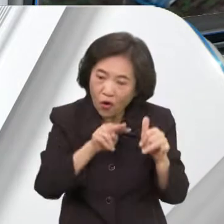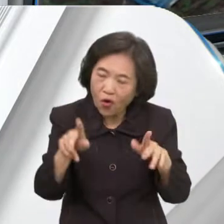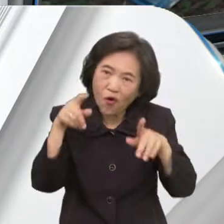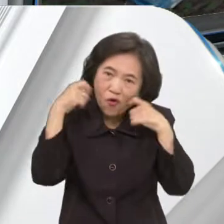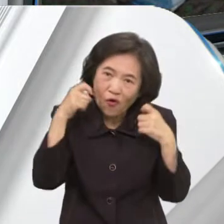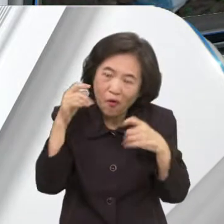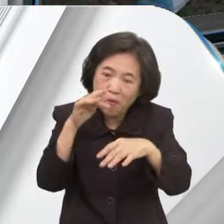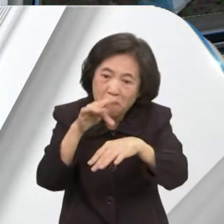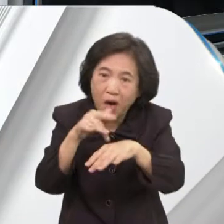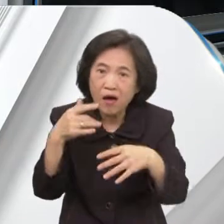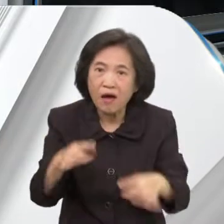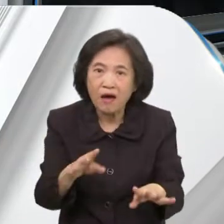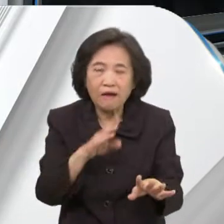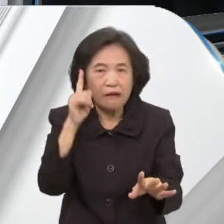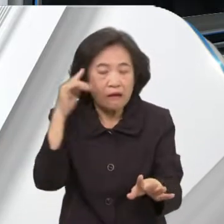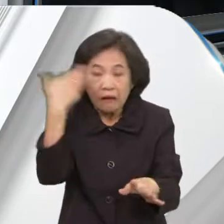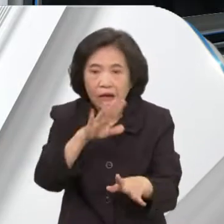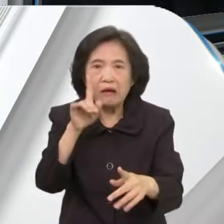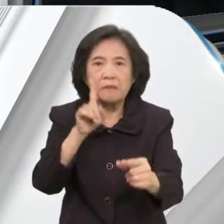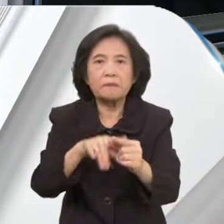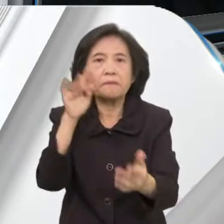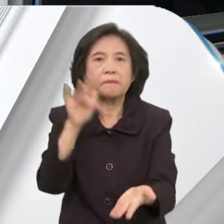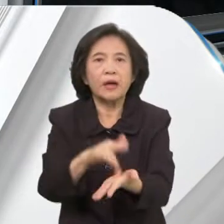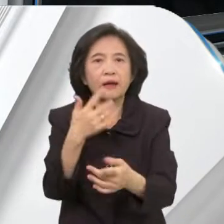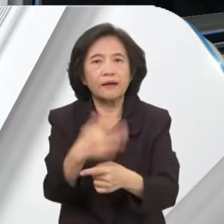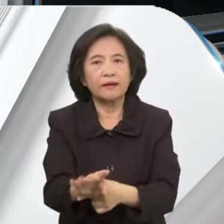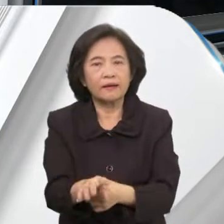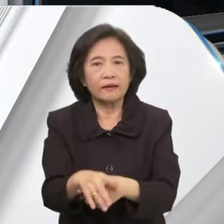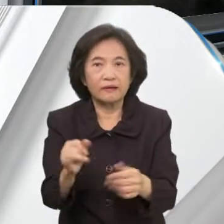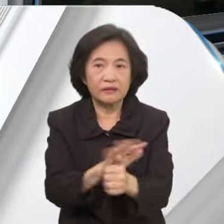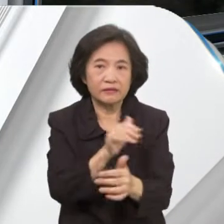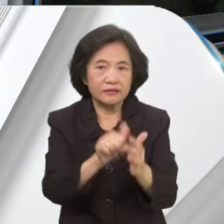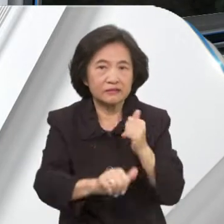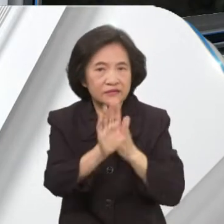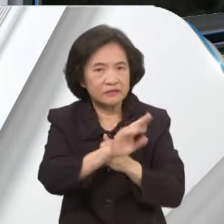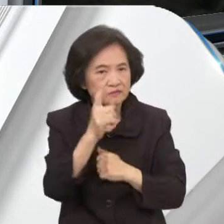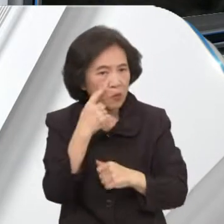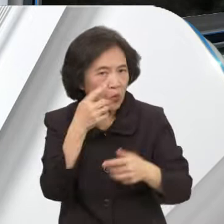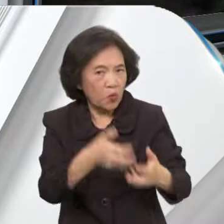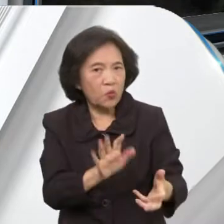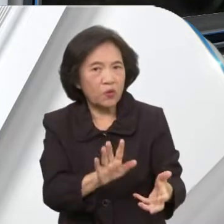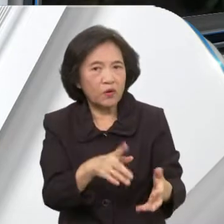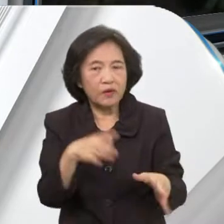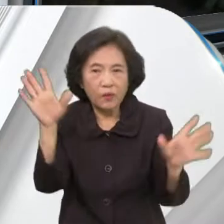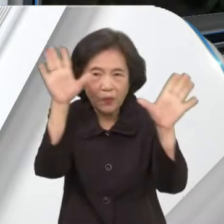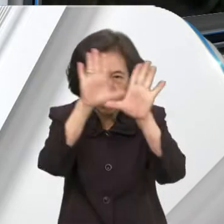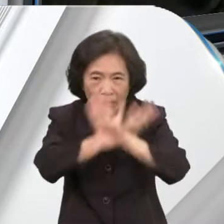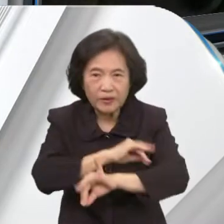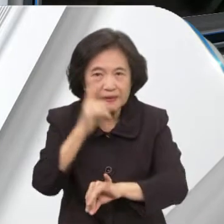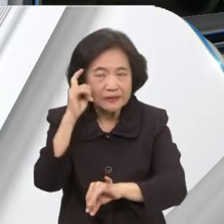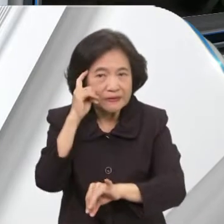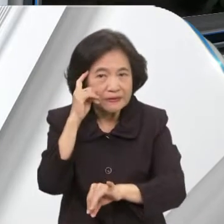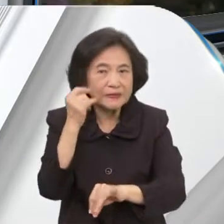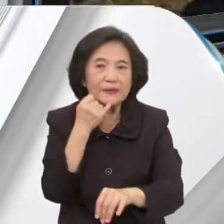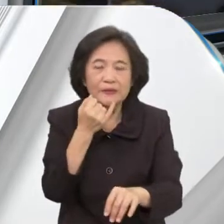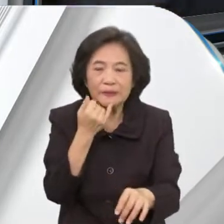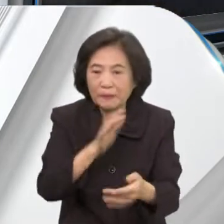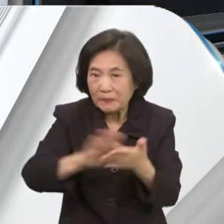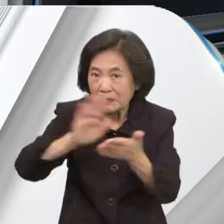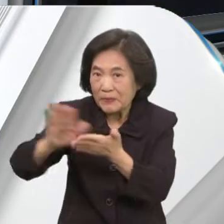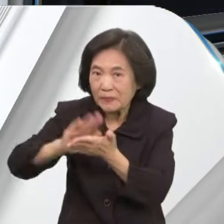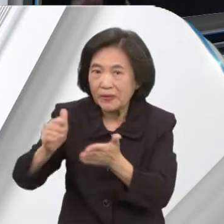摸毒和病毒机杀本条死。然后生态局公过度重视，利用暗部条想办法将其清